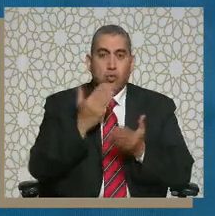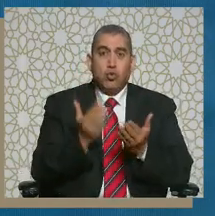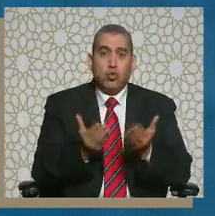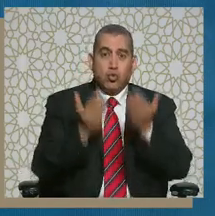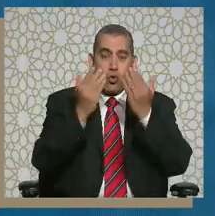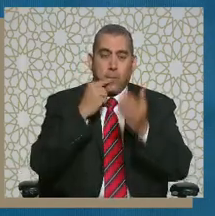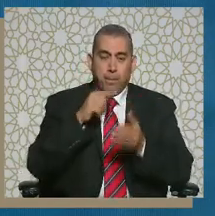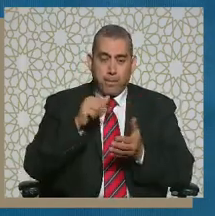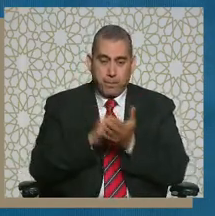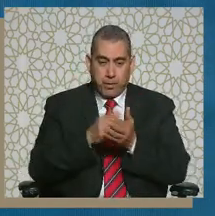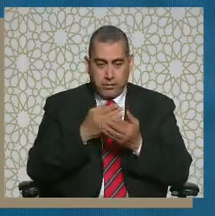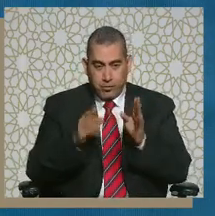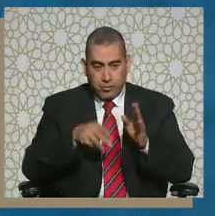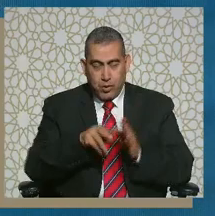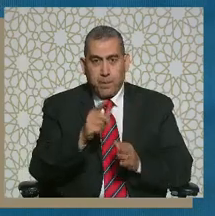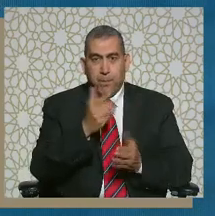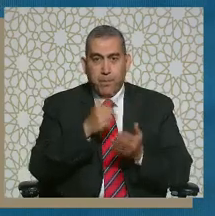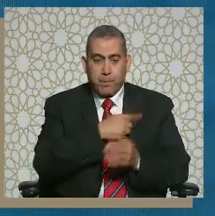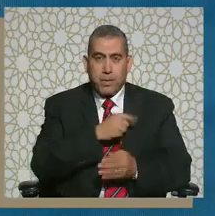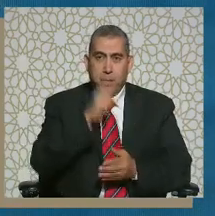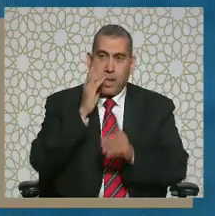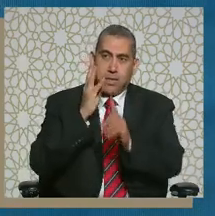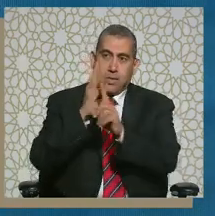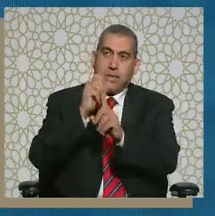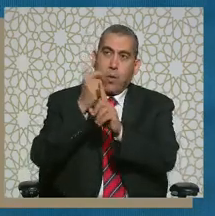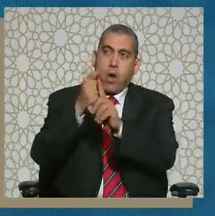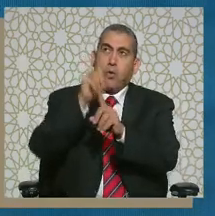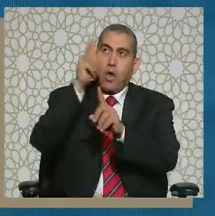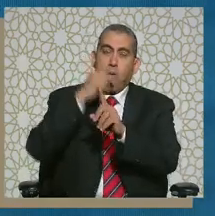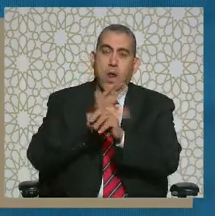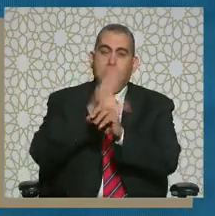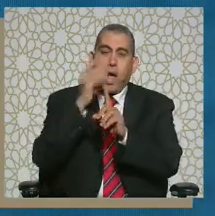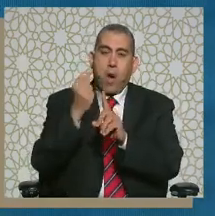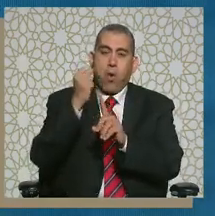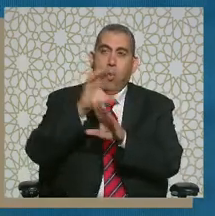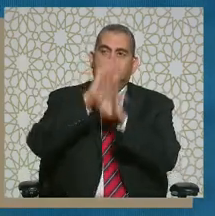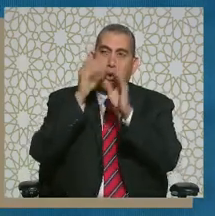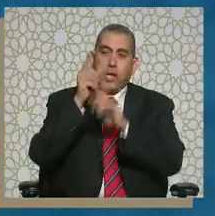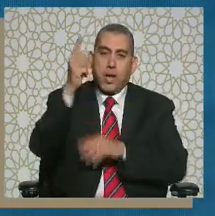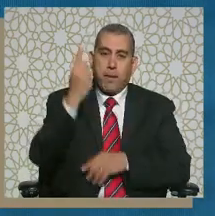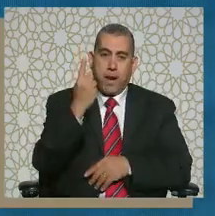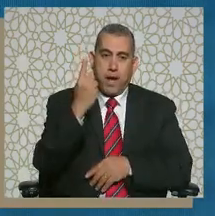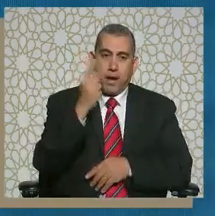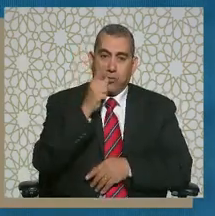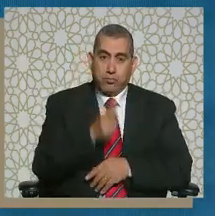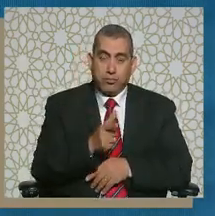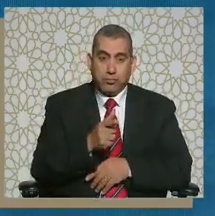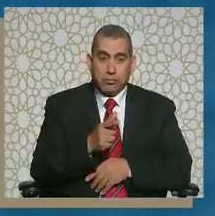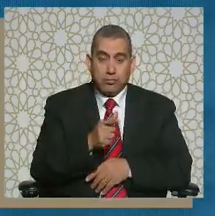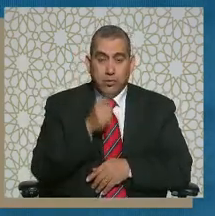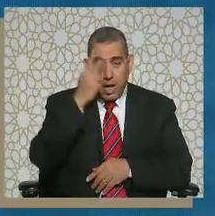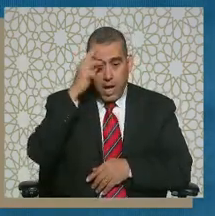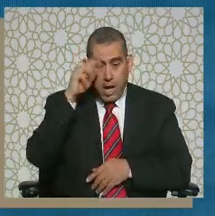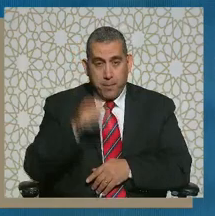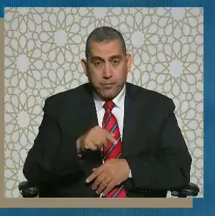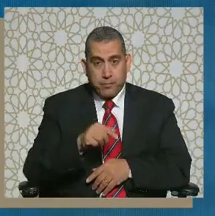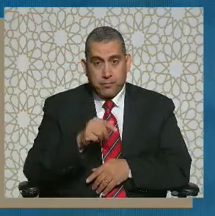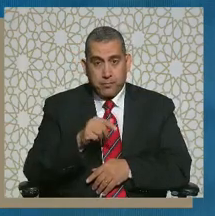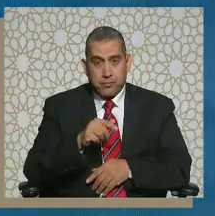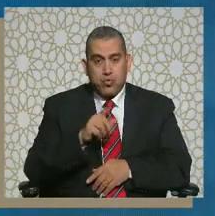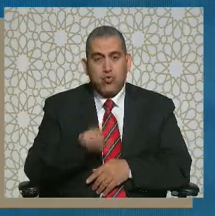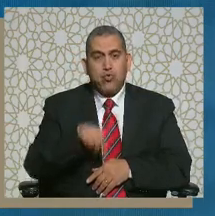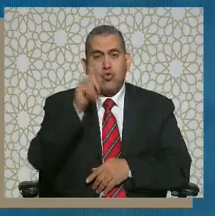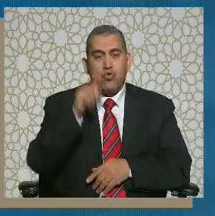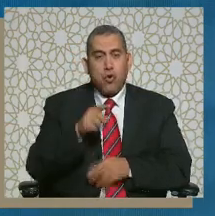المنزل بسم الله توكلت على الله ولا حول ولا قوه الا بالله يعني ايه اليوم ده